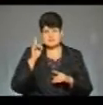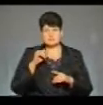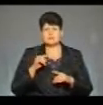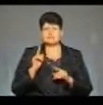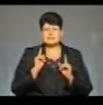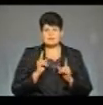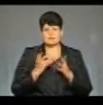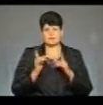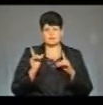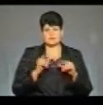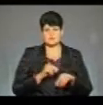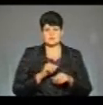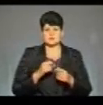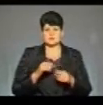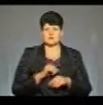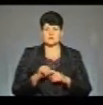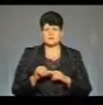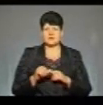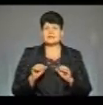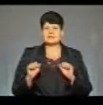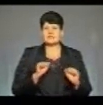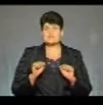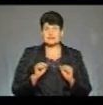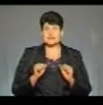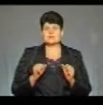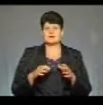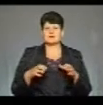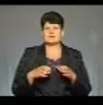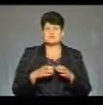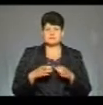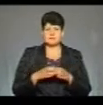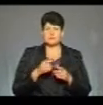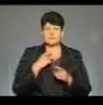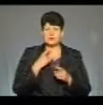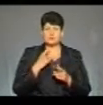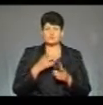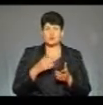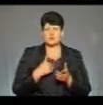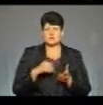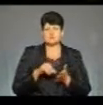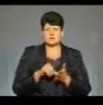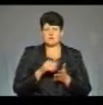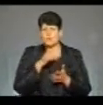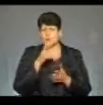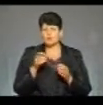кордон. Керівник ансамблю «Юність» Григорій Момот каже, в Тернополі учасники хотіли виступити протягом 10